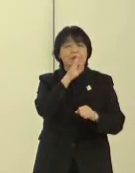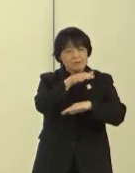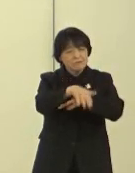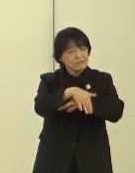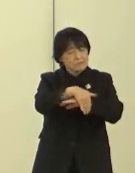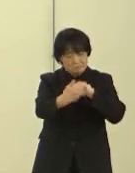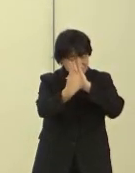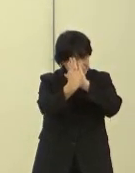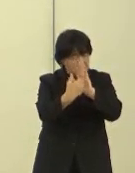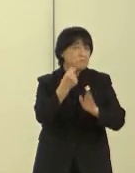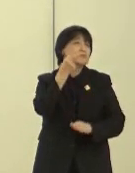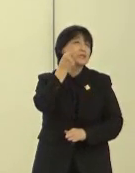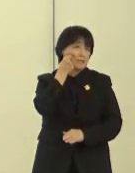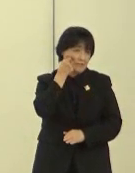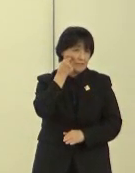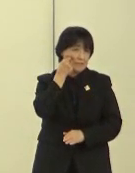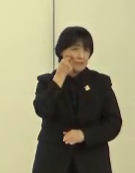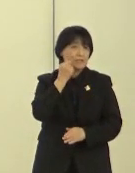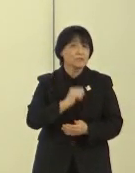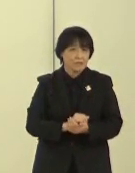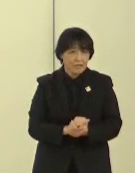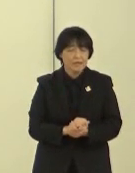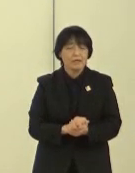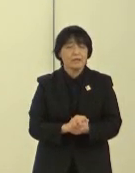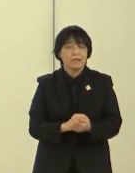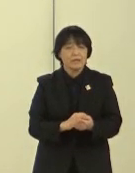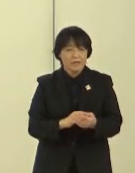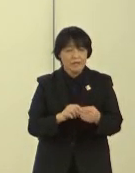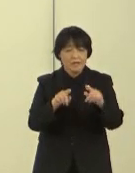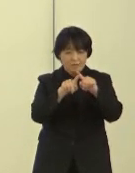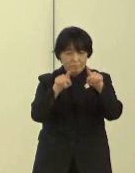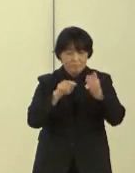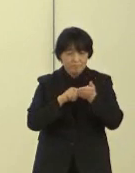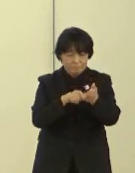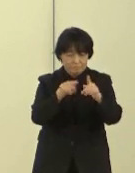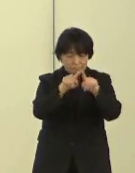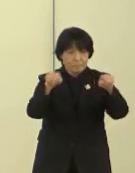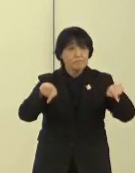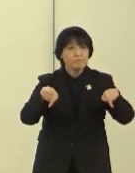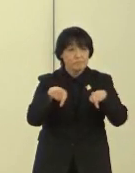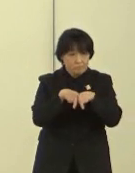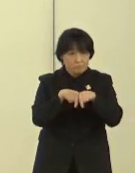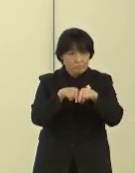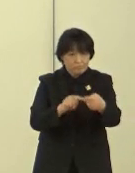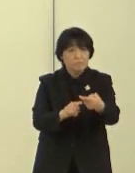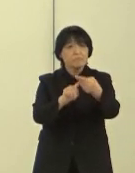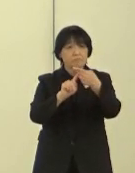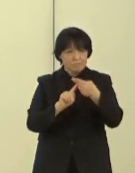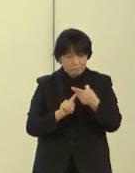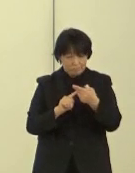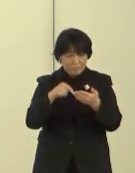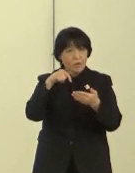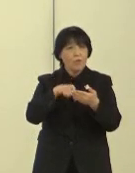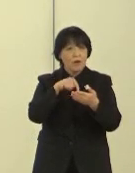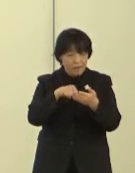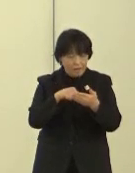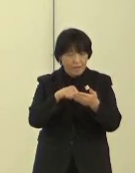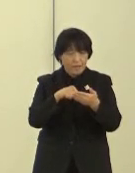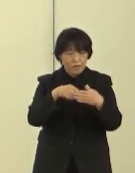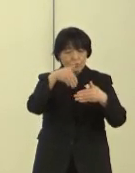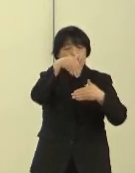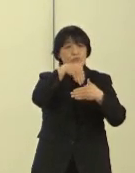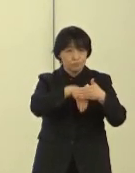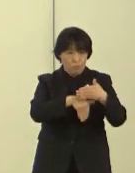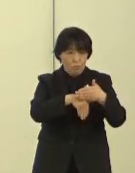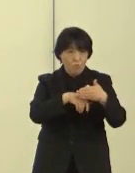そういう意味では同封申請書に、お送りした申請書に同封されております返信用の封筒